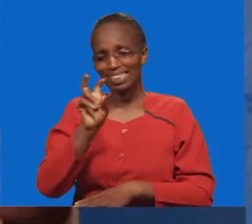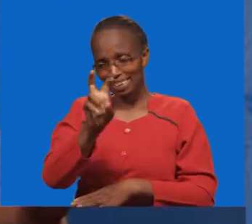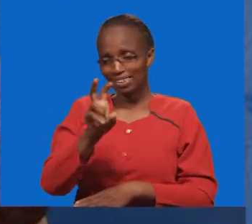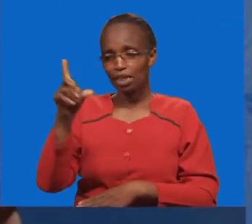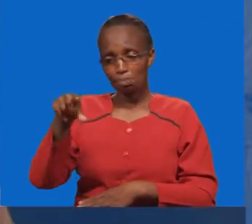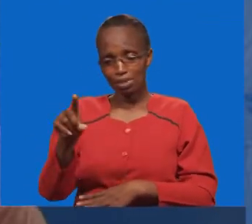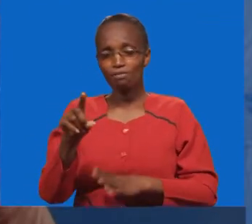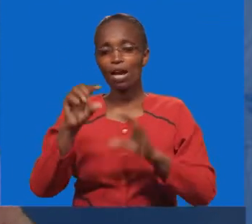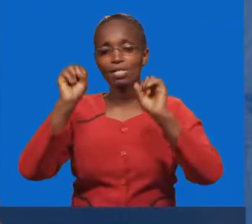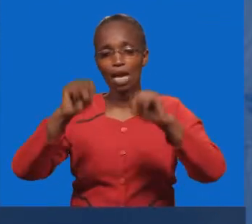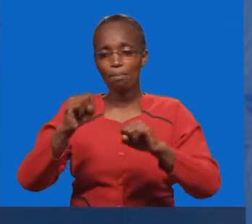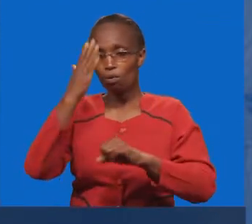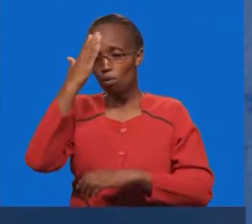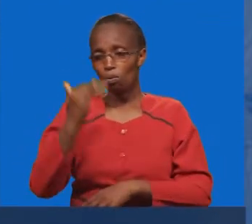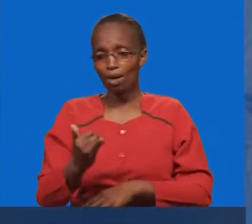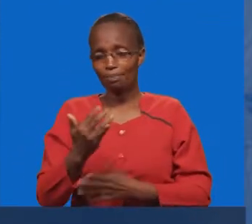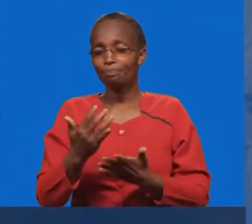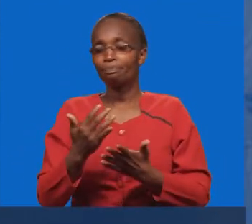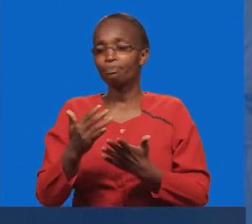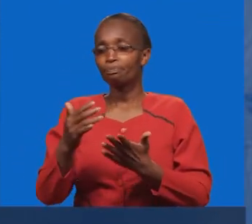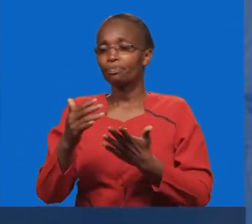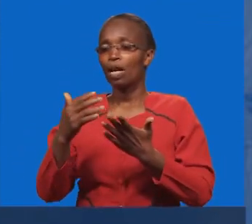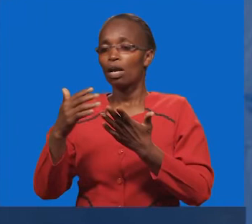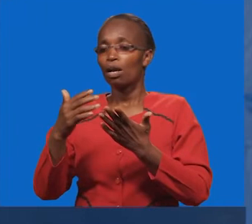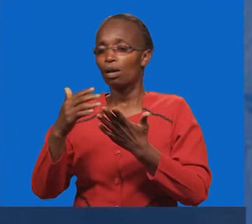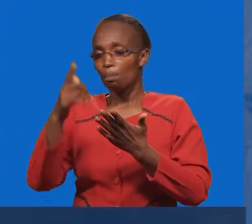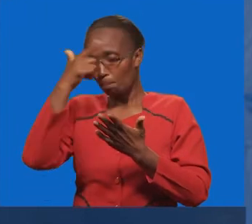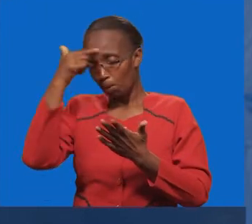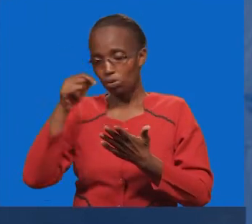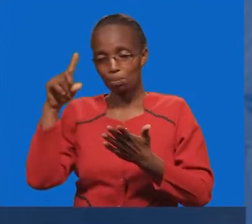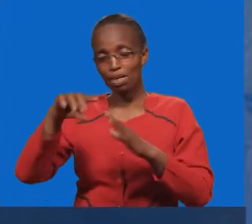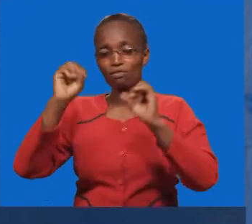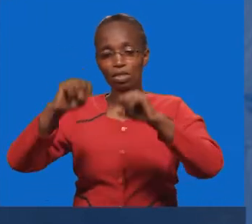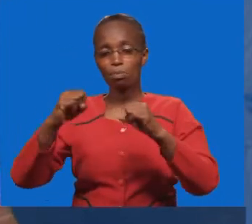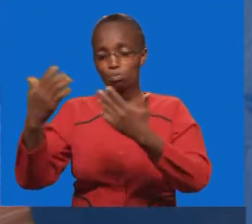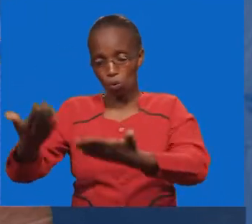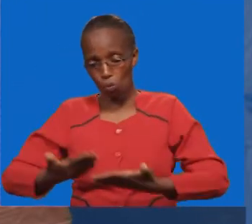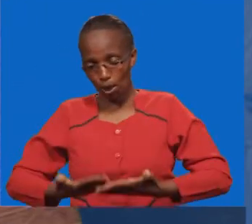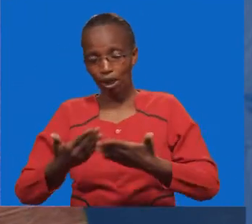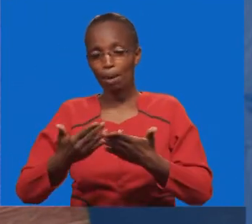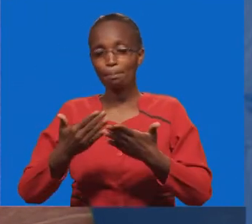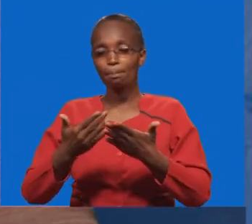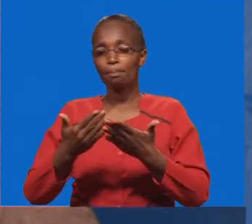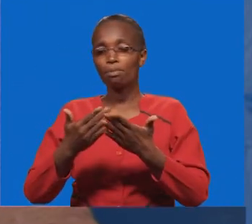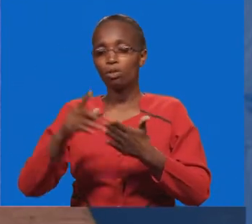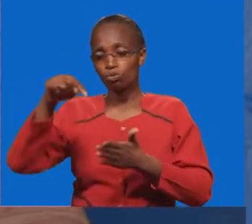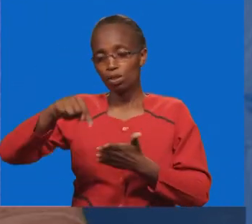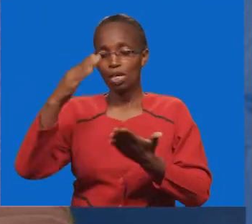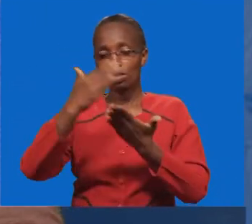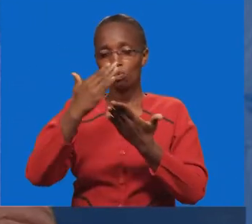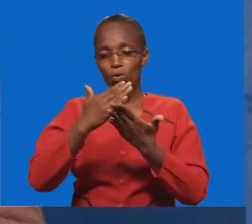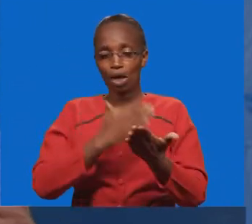ya kwamba anakupenda, maana mtoto wake. Basi karibu sana katika kipindi cha Manyunyu ya Baraka na Undugu